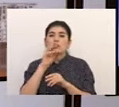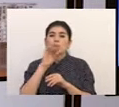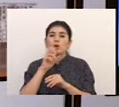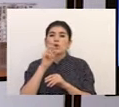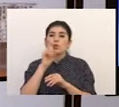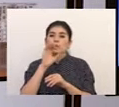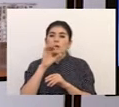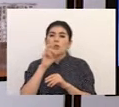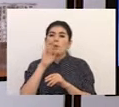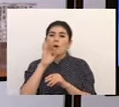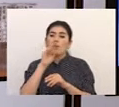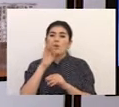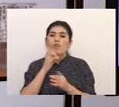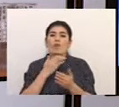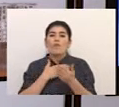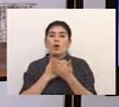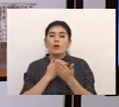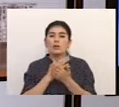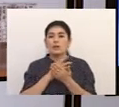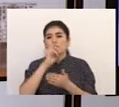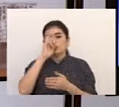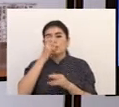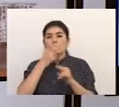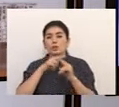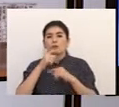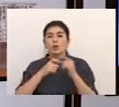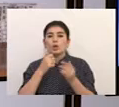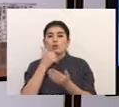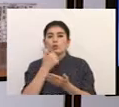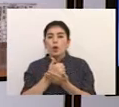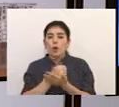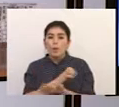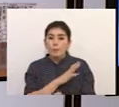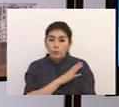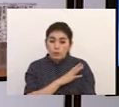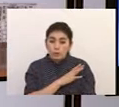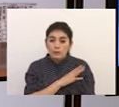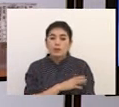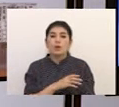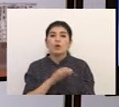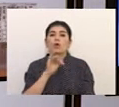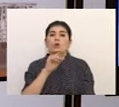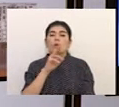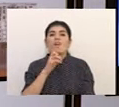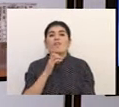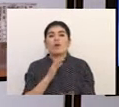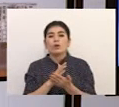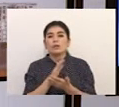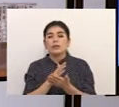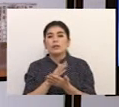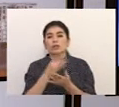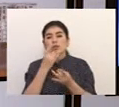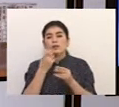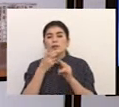Boyqaro va Bobur faoliyatida davlat tafakkuri ustunlik qilgan bo'lsa, Ulug'bek faoliyatida